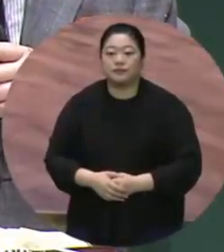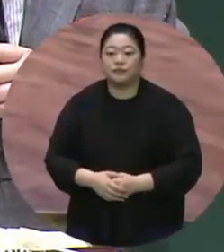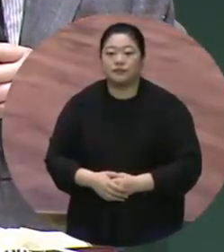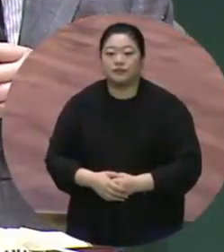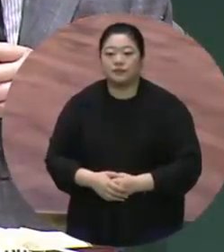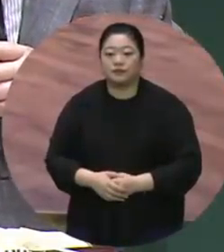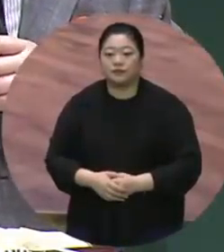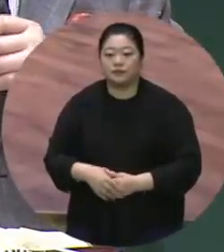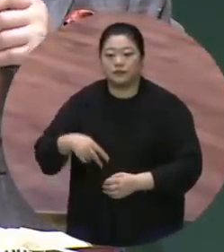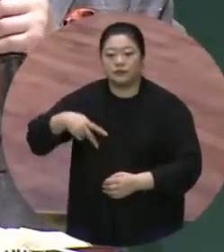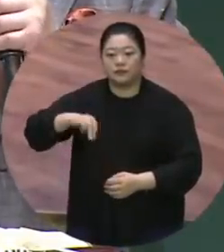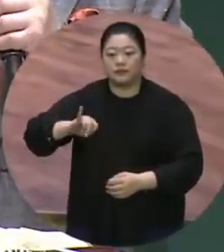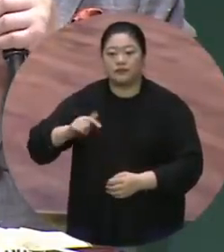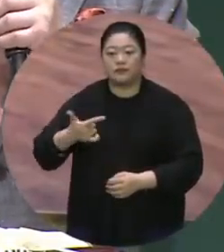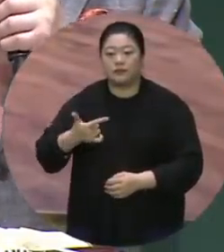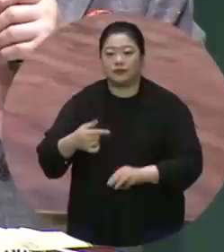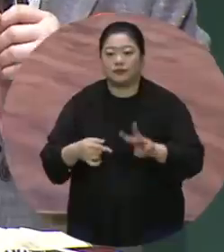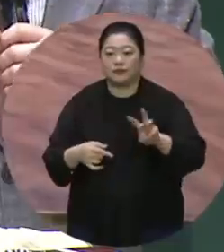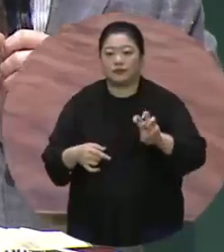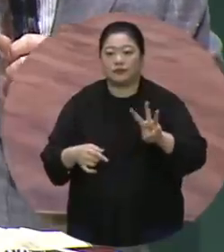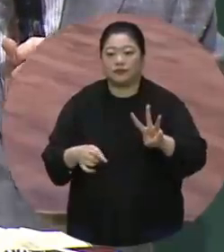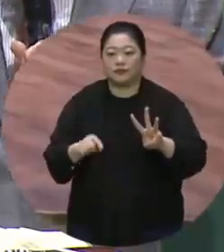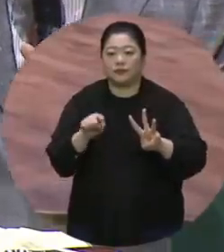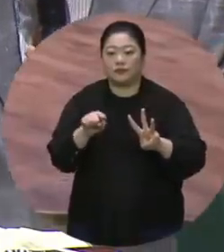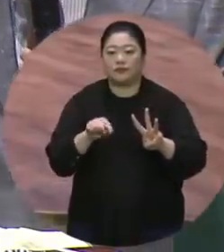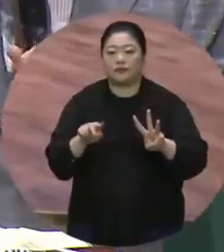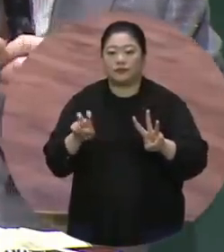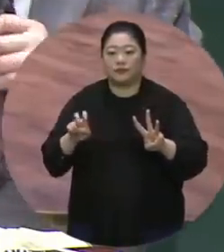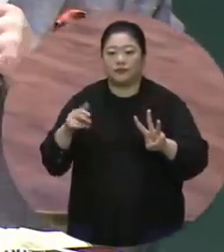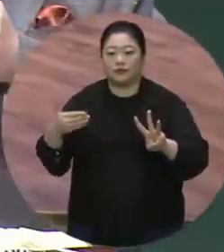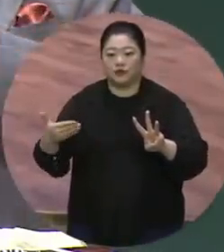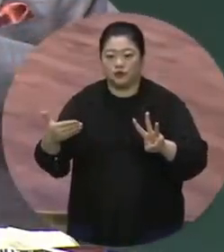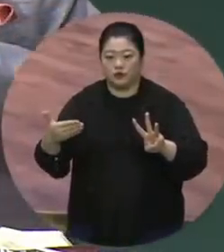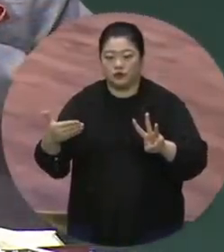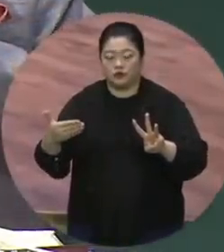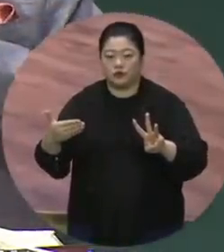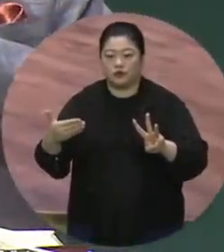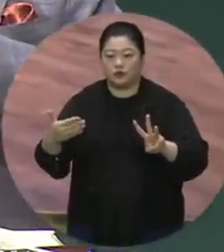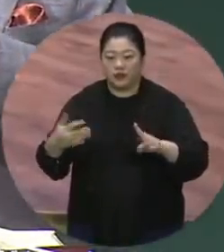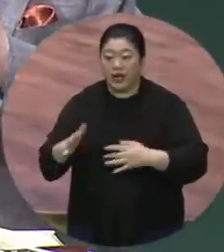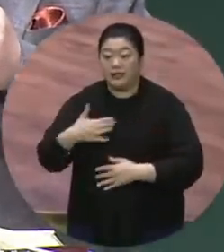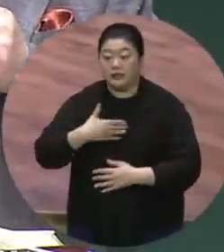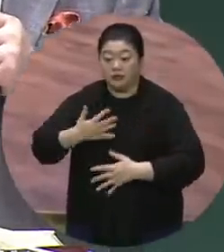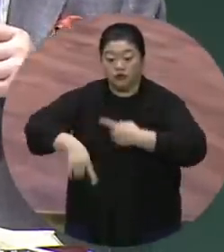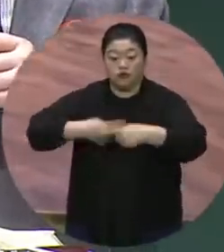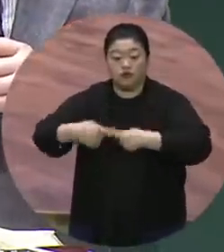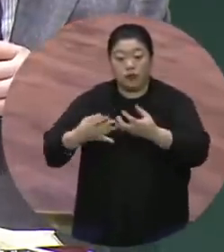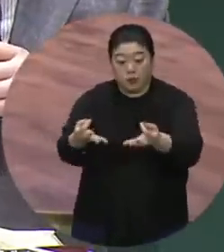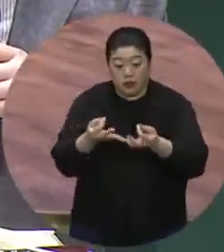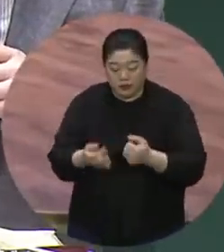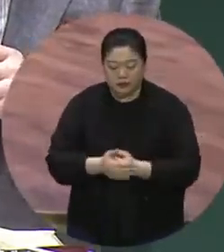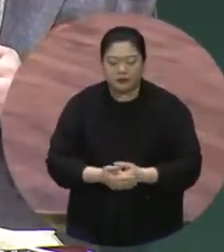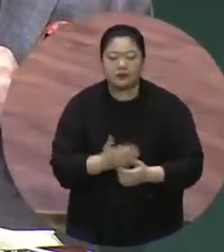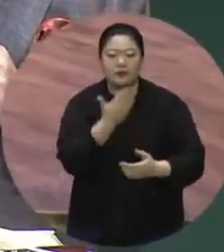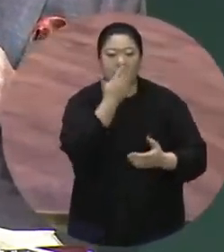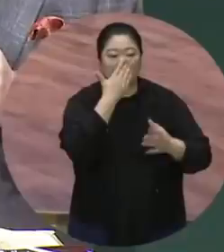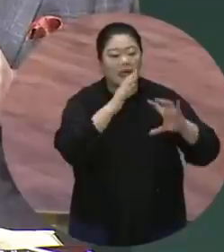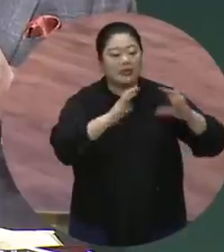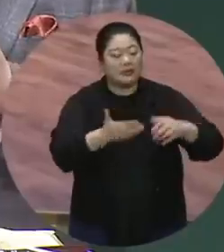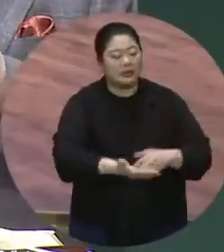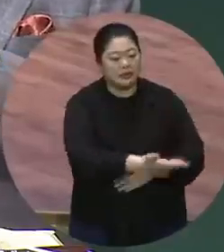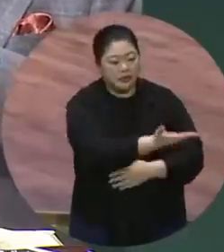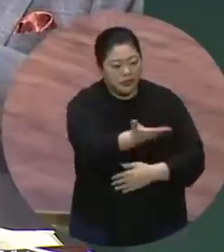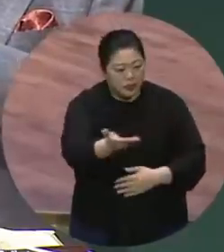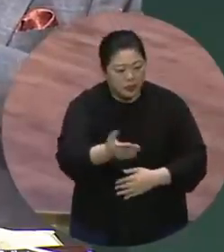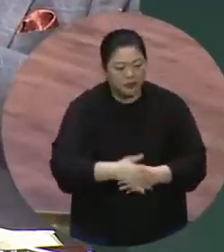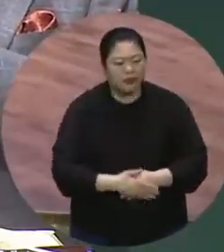이 신명기 33장 29절. 자, 같이, 제가 읽어드릴게요. 이스라엘이여,